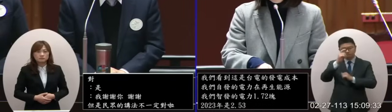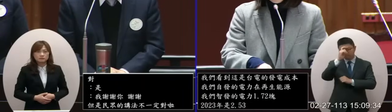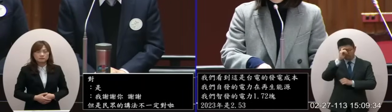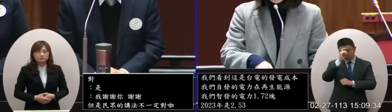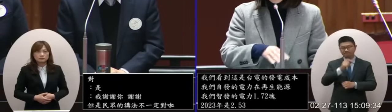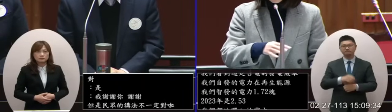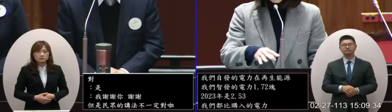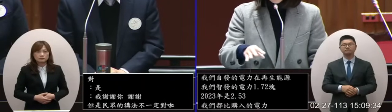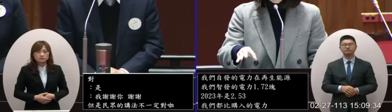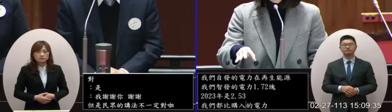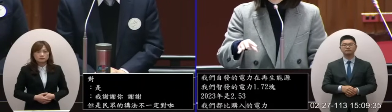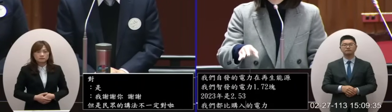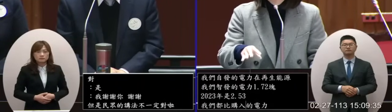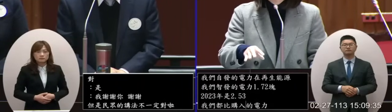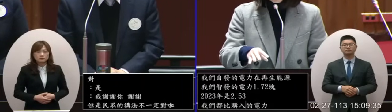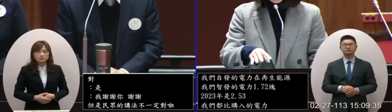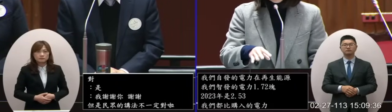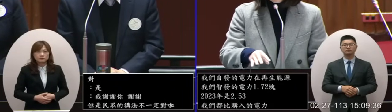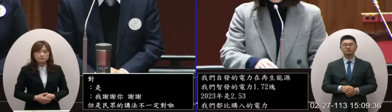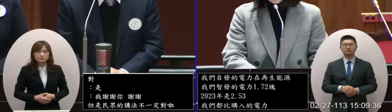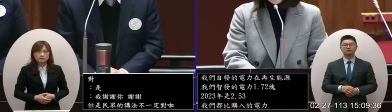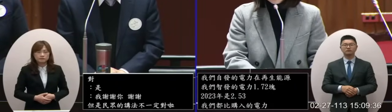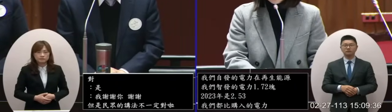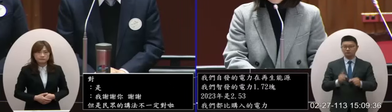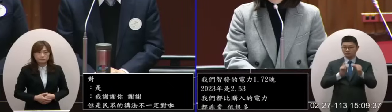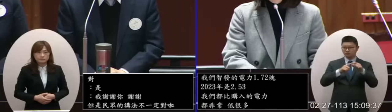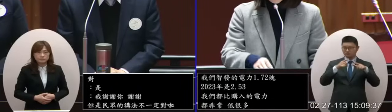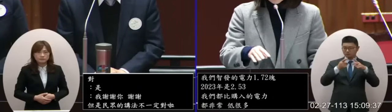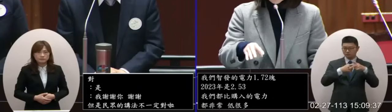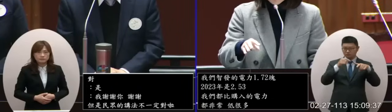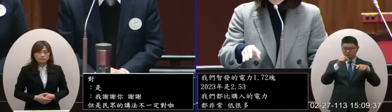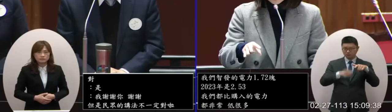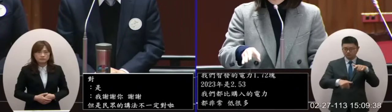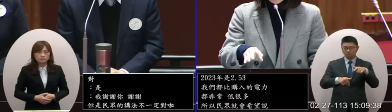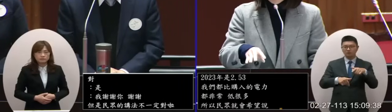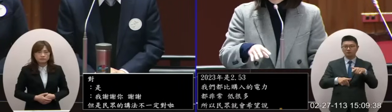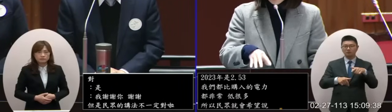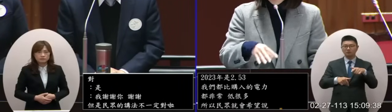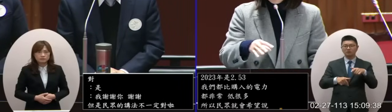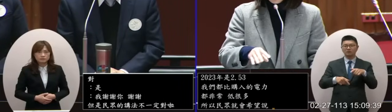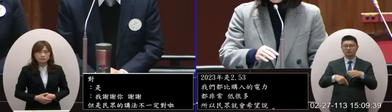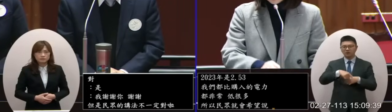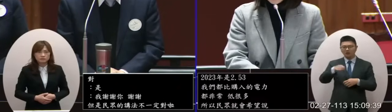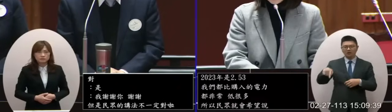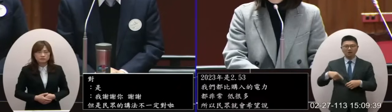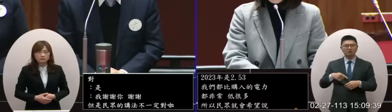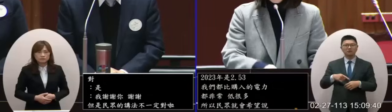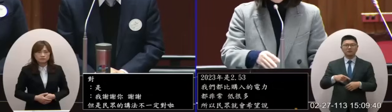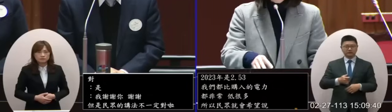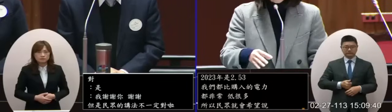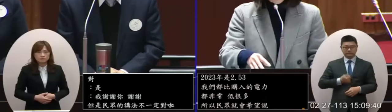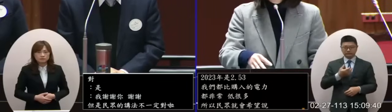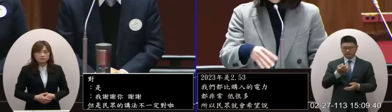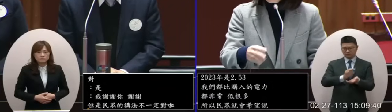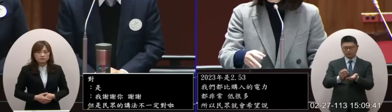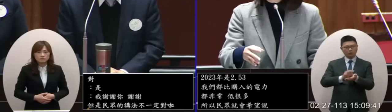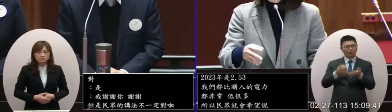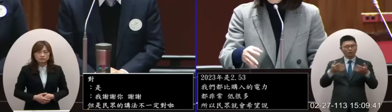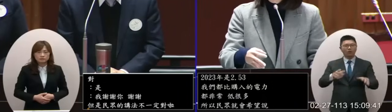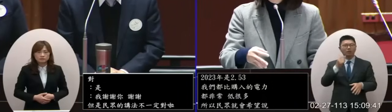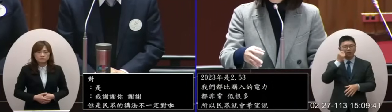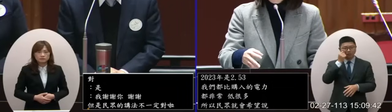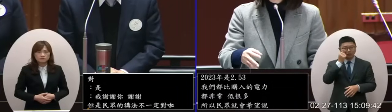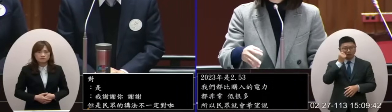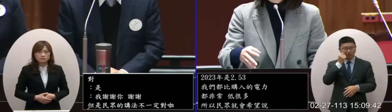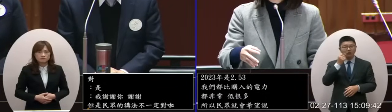是？尤其是非常多中小企业厂商，他们没有办法花那么多钱，那再加上有可